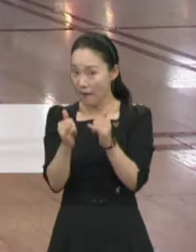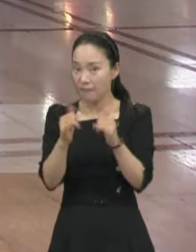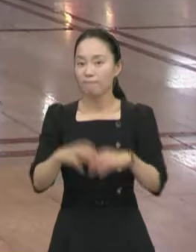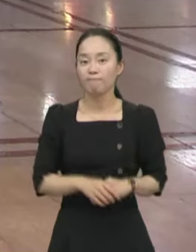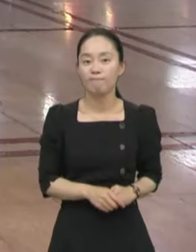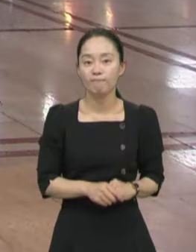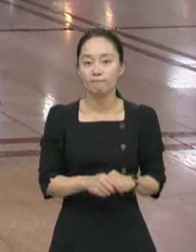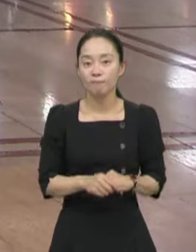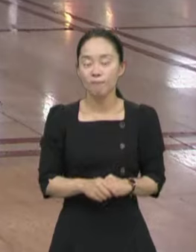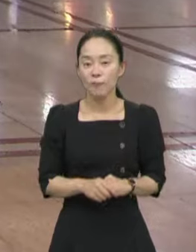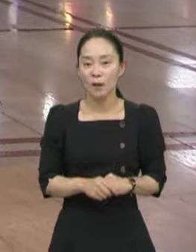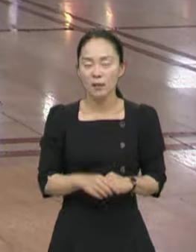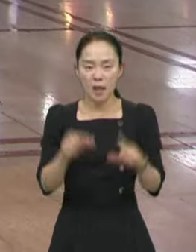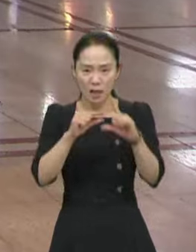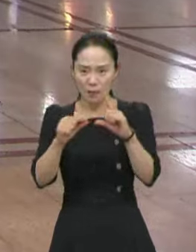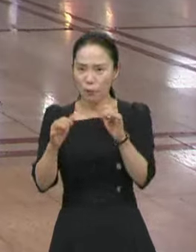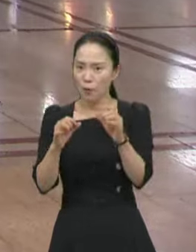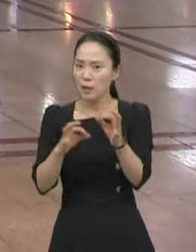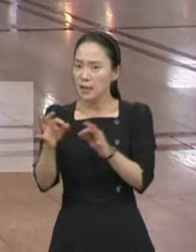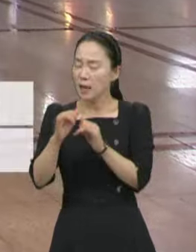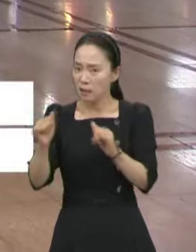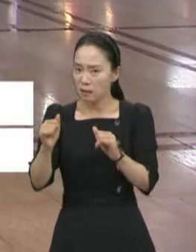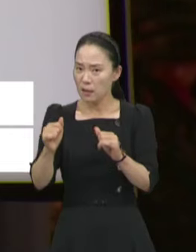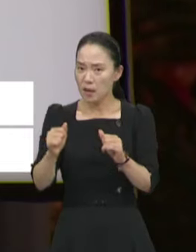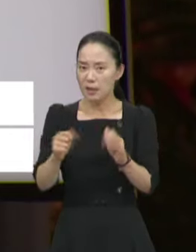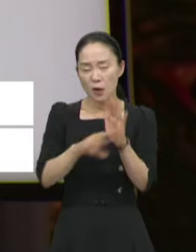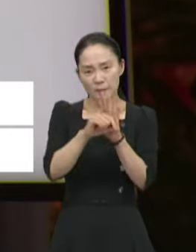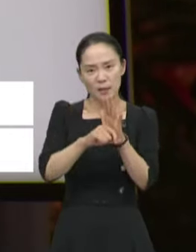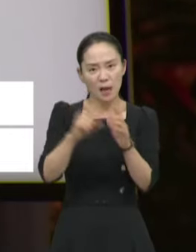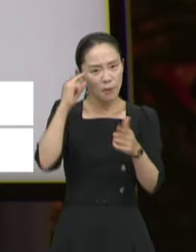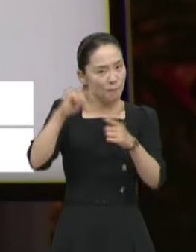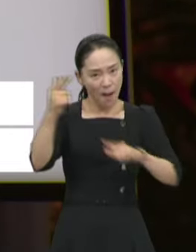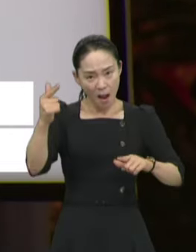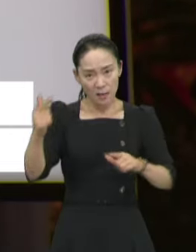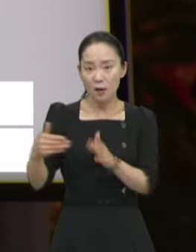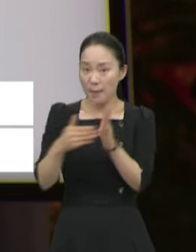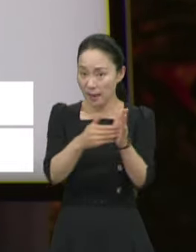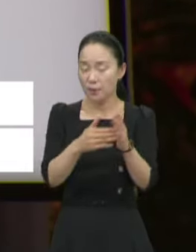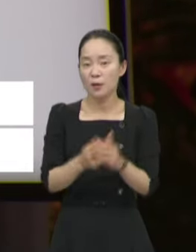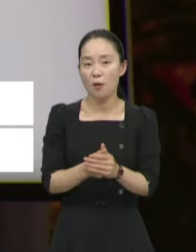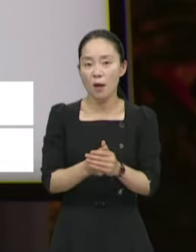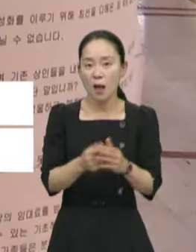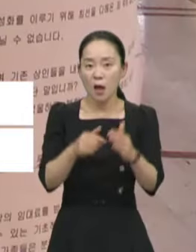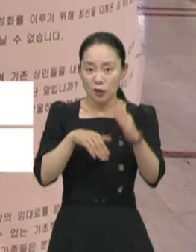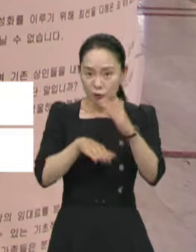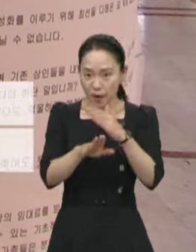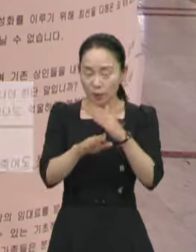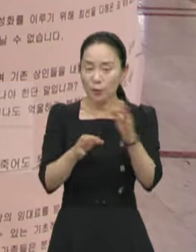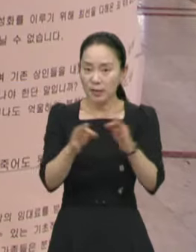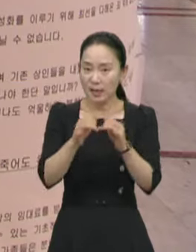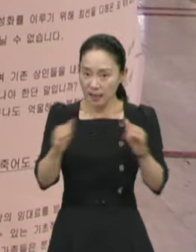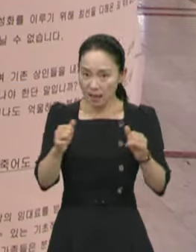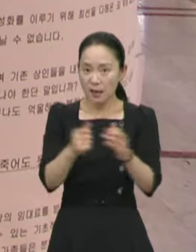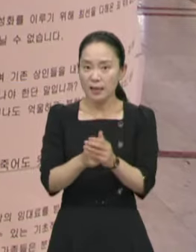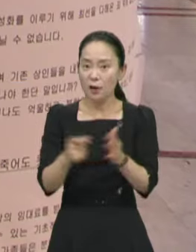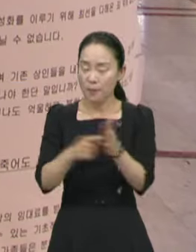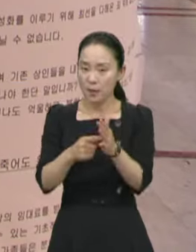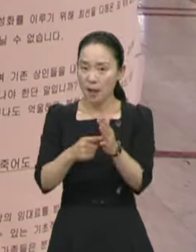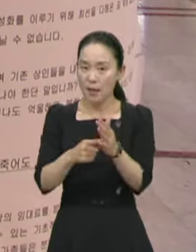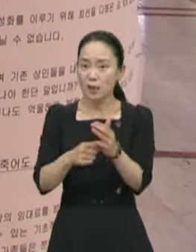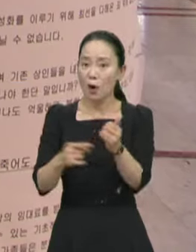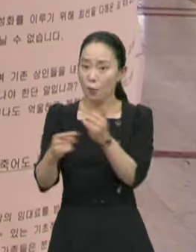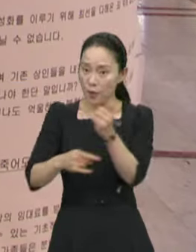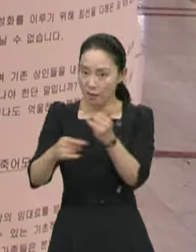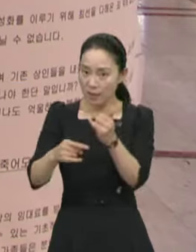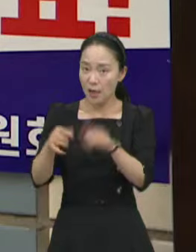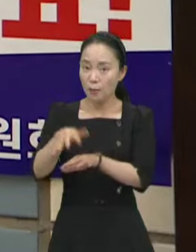사회고. 하지만 일부 상인들이 입찰 불복의 뜻을 밝힌 가운데 중앙로 지하상가 상인들도 비대위를 구성해 대응